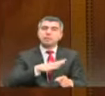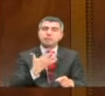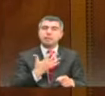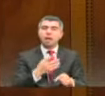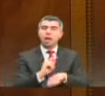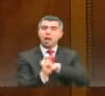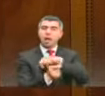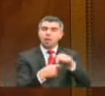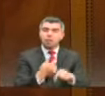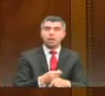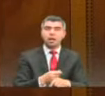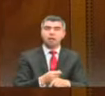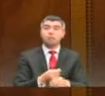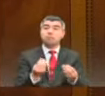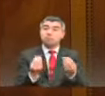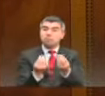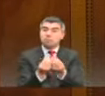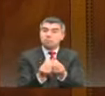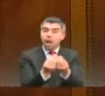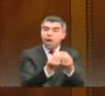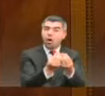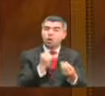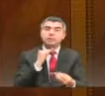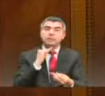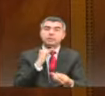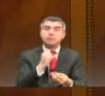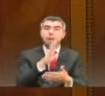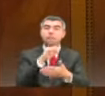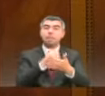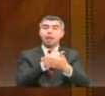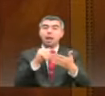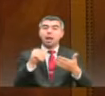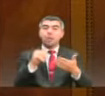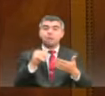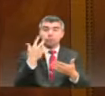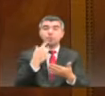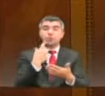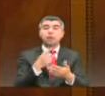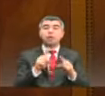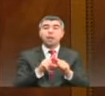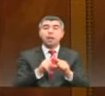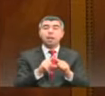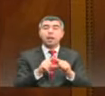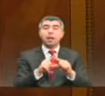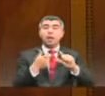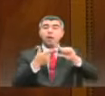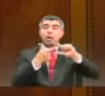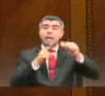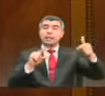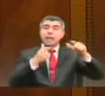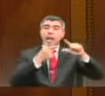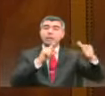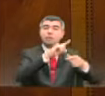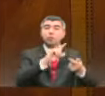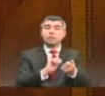القنوية، مصاحبة ومواكبة برامج عمل الجامعات الرياضية وفق مقاربة تشاركية